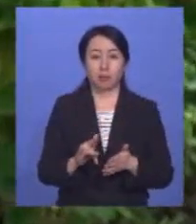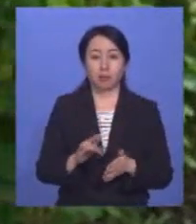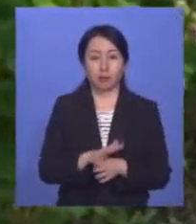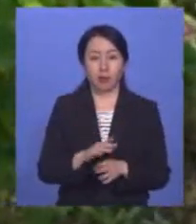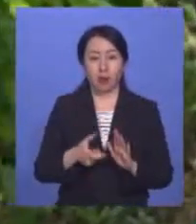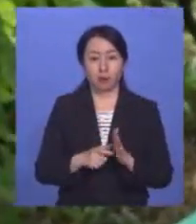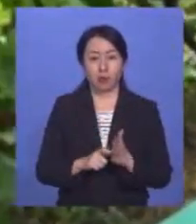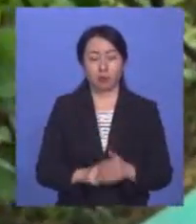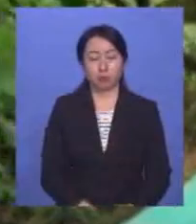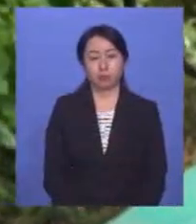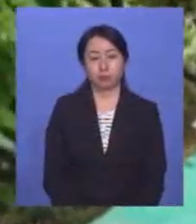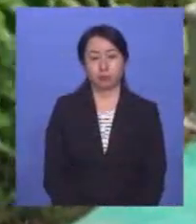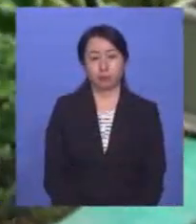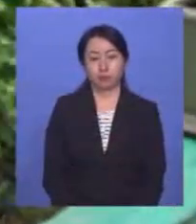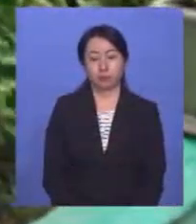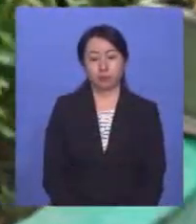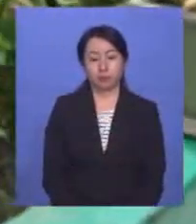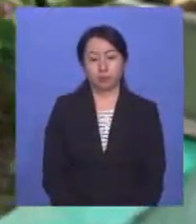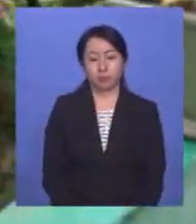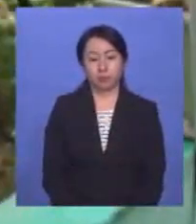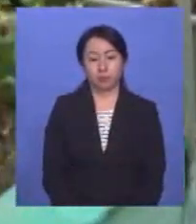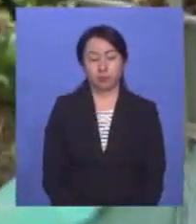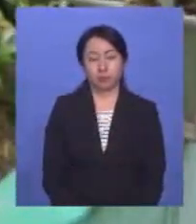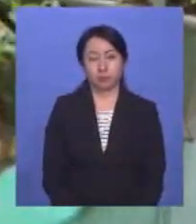является режимным объектом. Тамерлан Тлеубаев, Улан-Удэ, Денис Кузнецов, служба новостей.